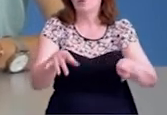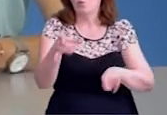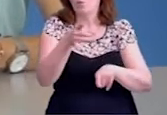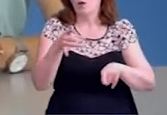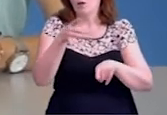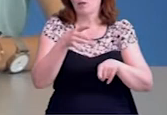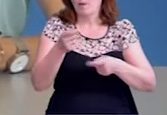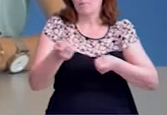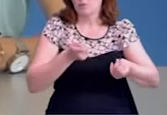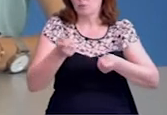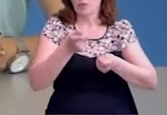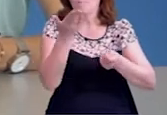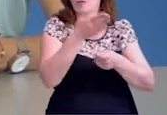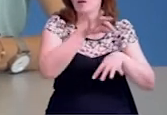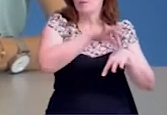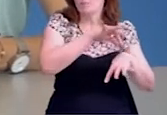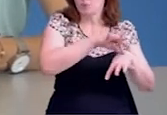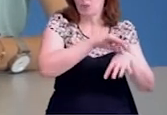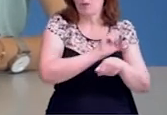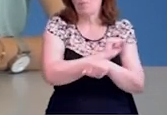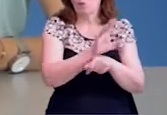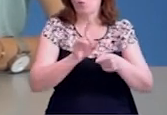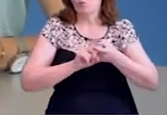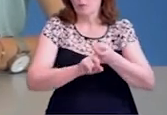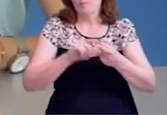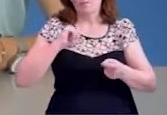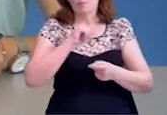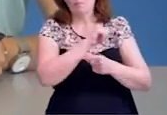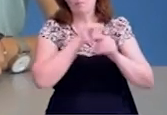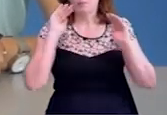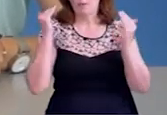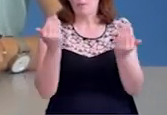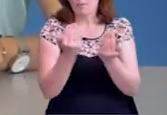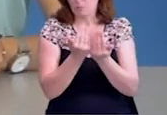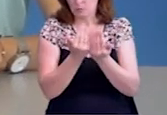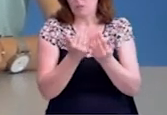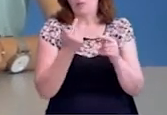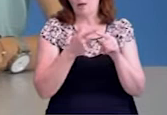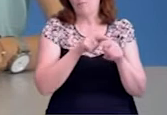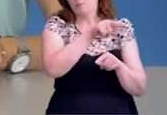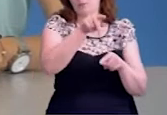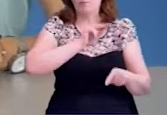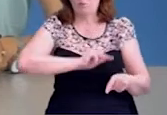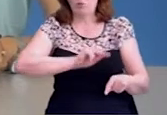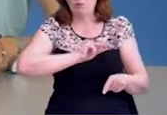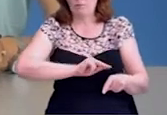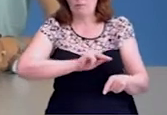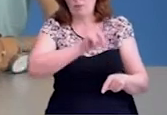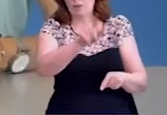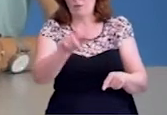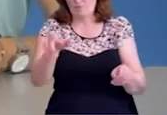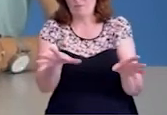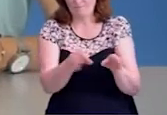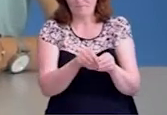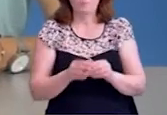Олесі Кисленко, яка захворіла на коронавірус. Нині вона на самоізоляції разом із частиною працівників РДА з контактних